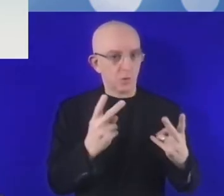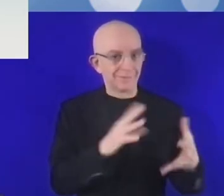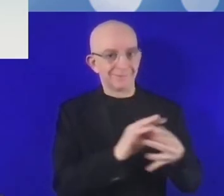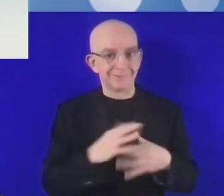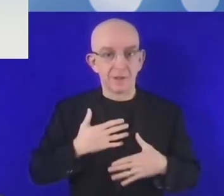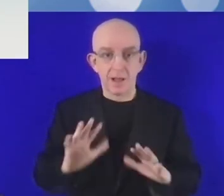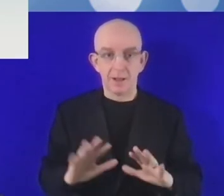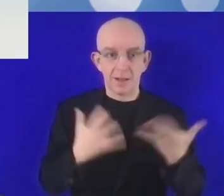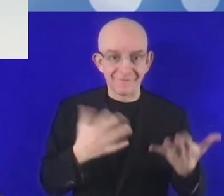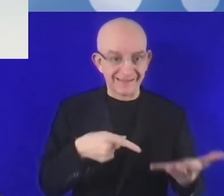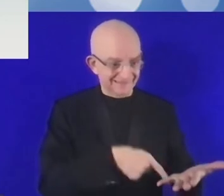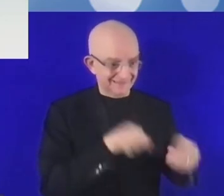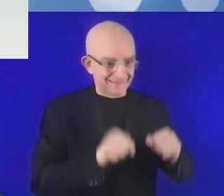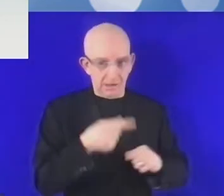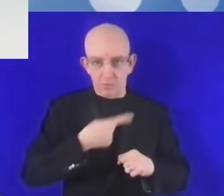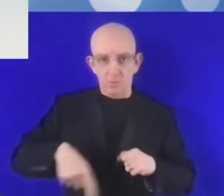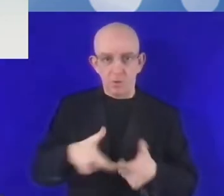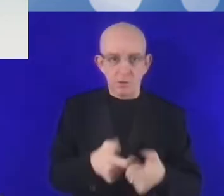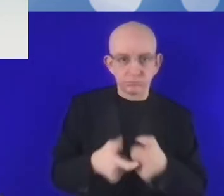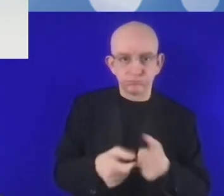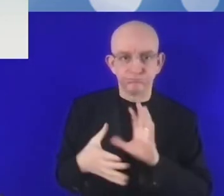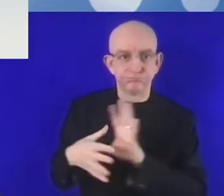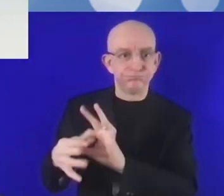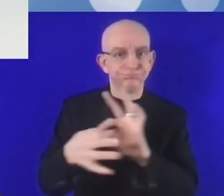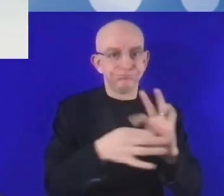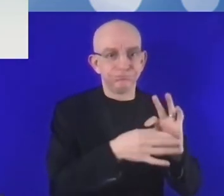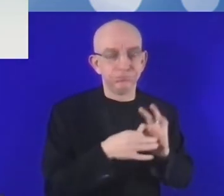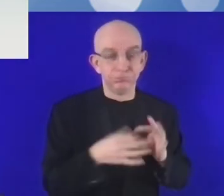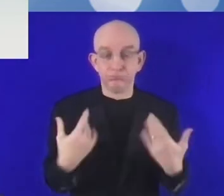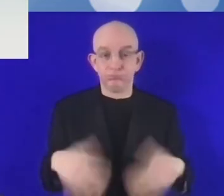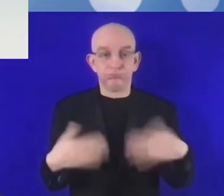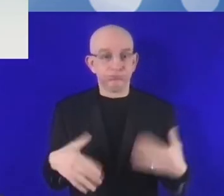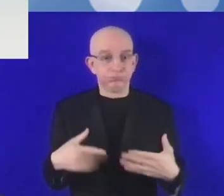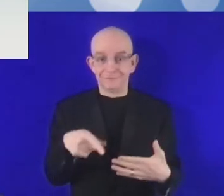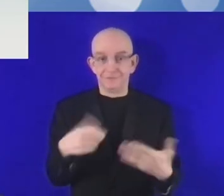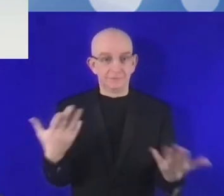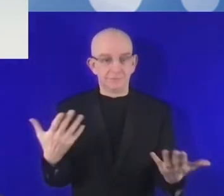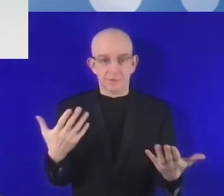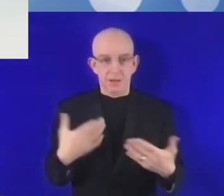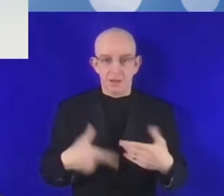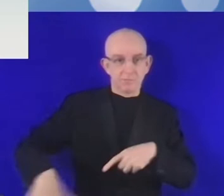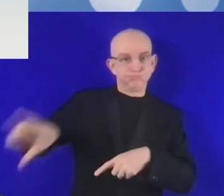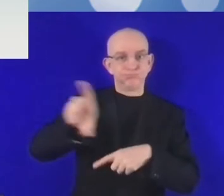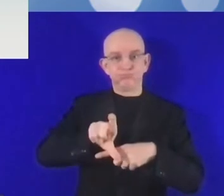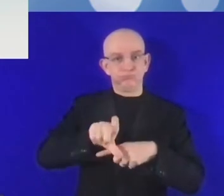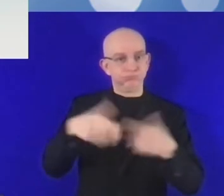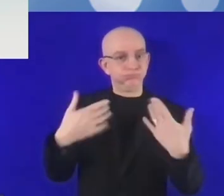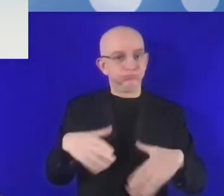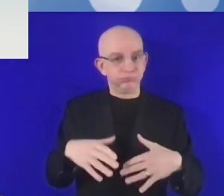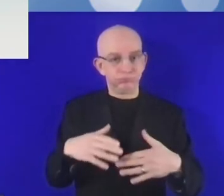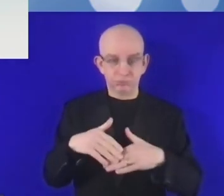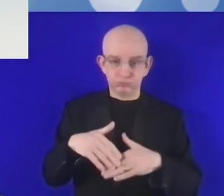Notre réaction à la pandémie de COVID-19 a mis en exergue l'importance qu'a Internet